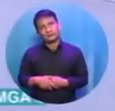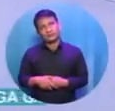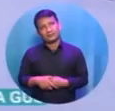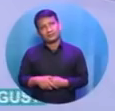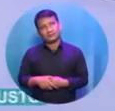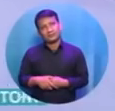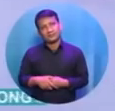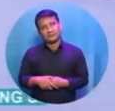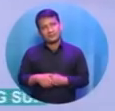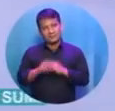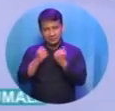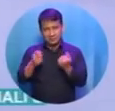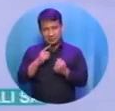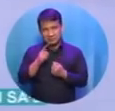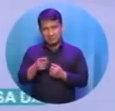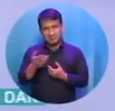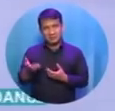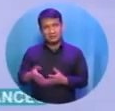Mangumusta lang kayo.